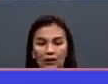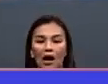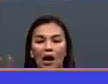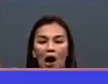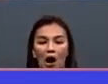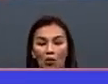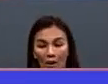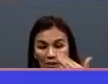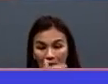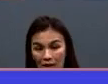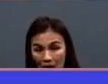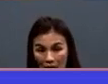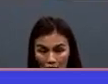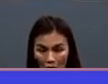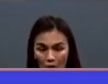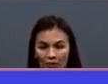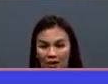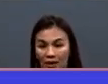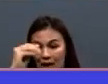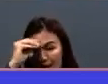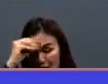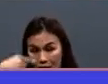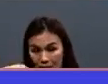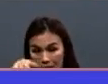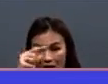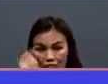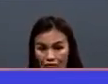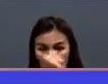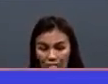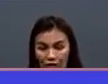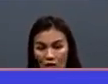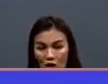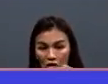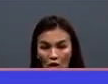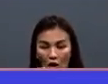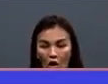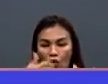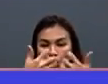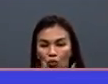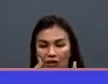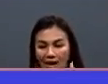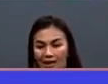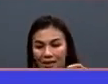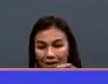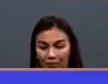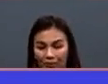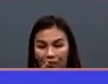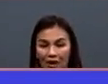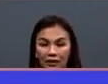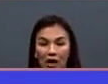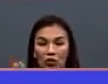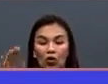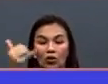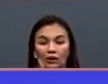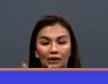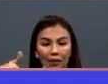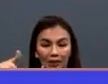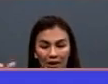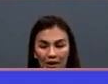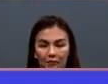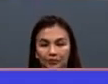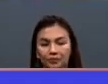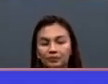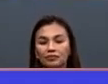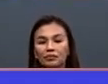คุณผู้ฟังเห็นว่าบริษัท Appleเนี่ยนะก็จะมาตั้ง Appleแมันะคะหรือสำนักงานอีกแห่งที่มหาวิทยาลัย